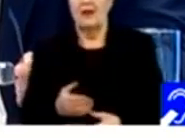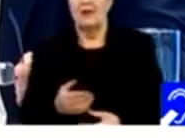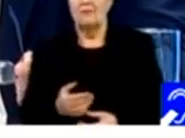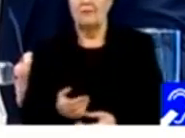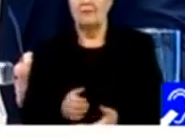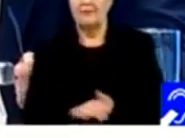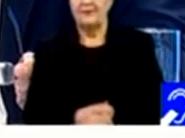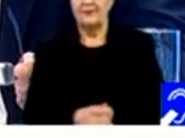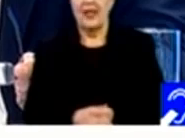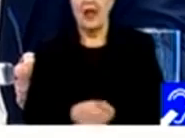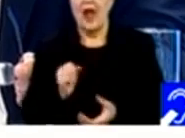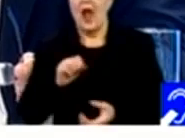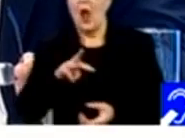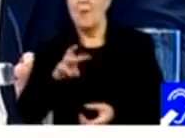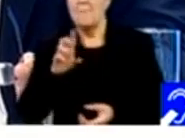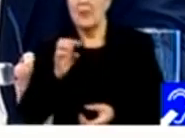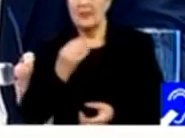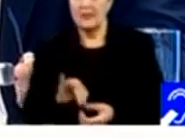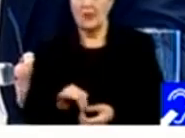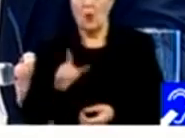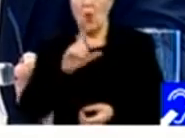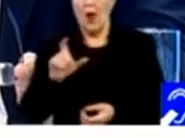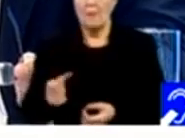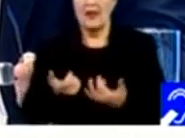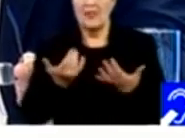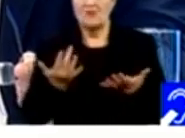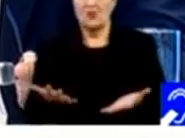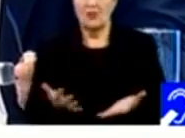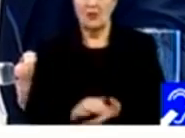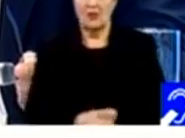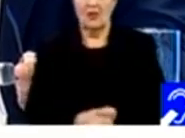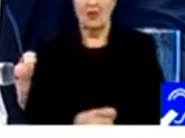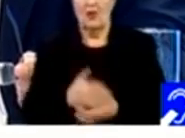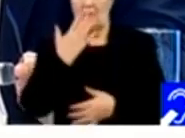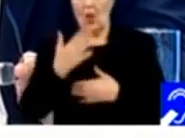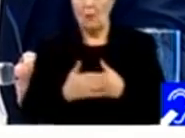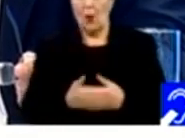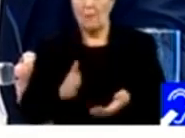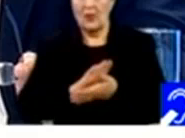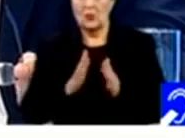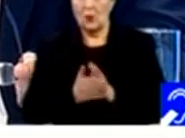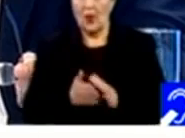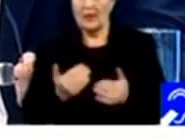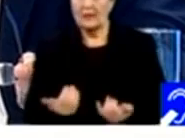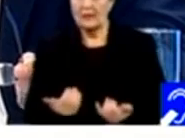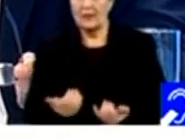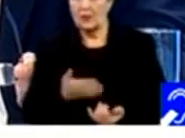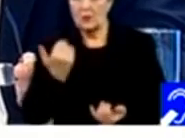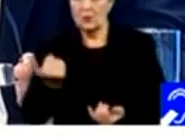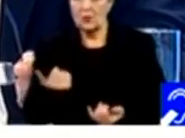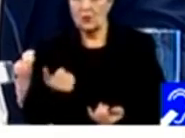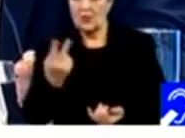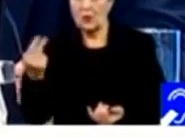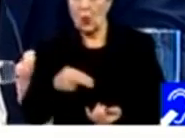Dezastruoasă. Am zis că la minister, și vorbiți cu colegii dumneavoastră, mai proaste situații astăzi nu există, de la 2000